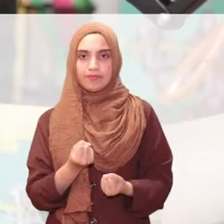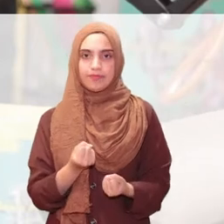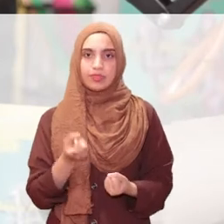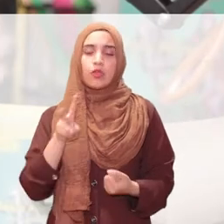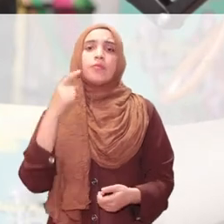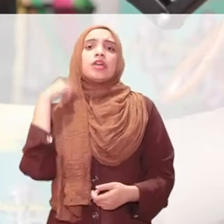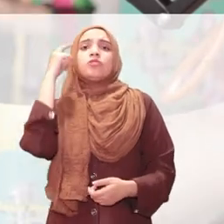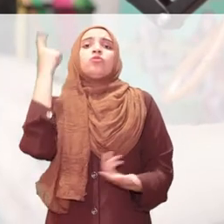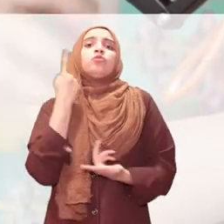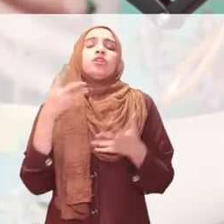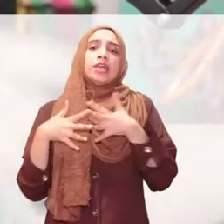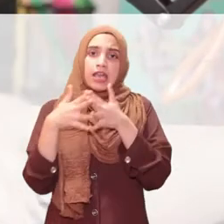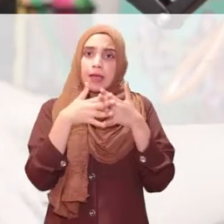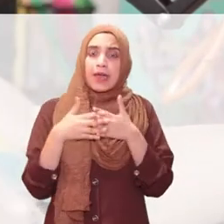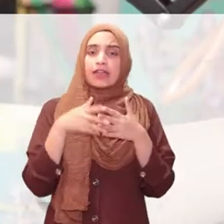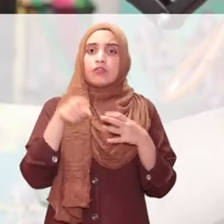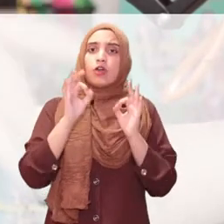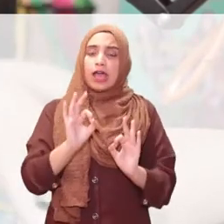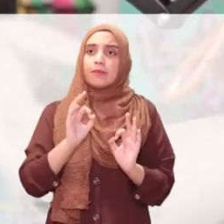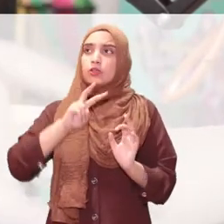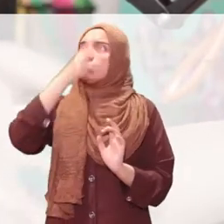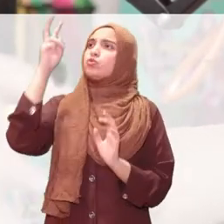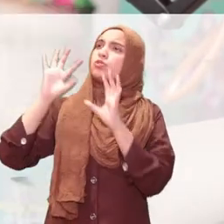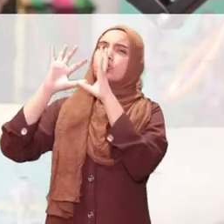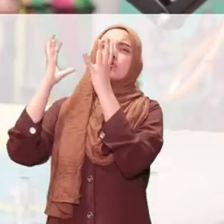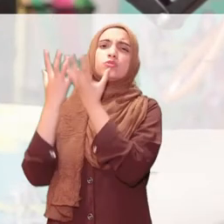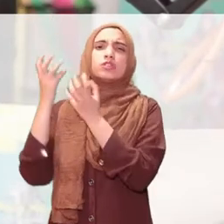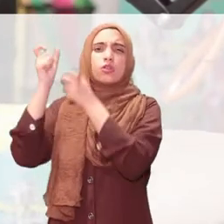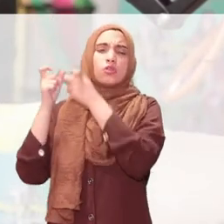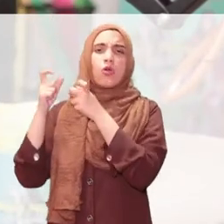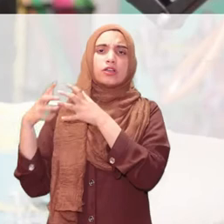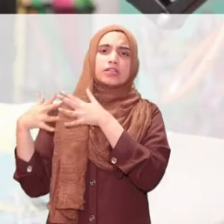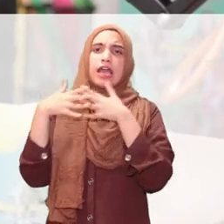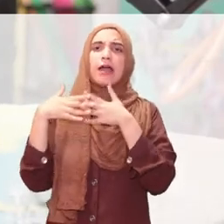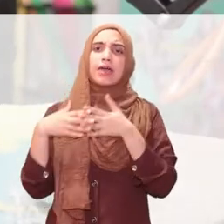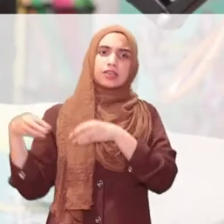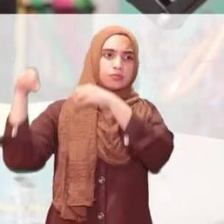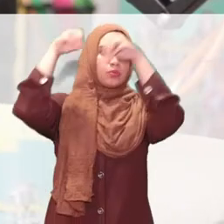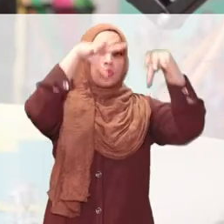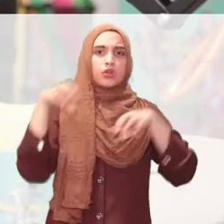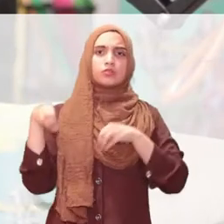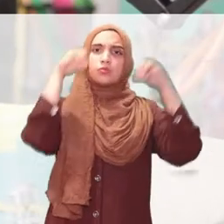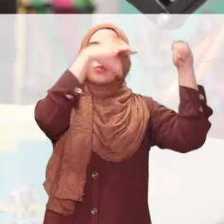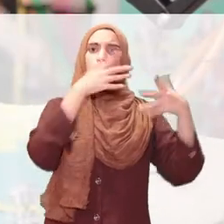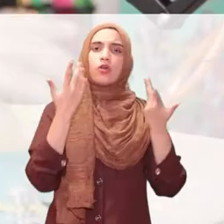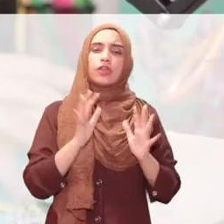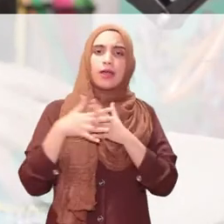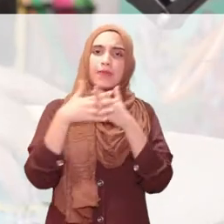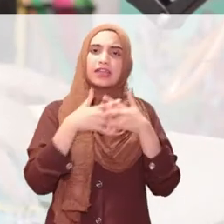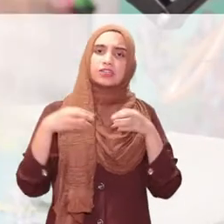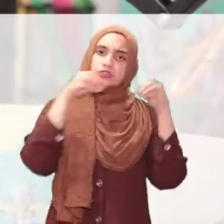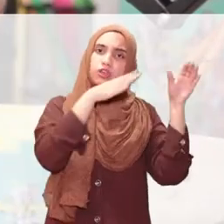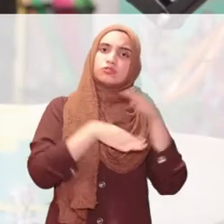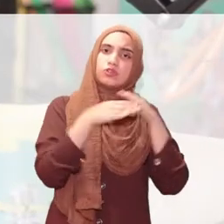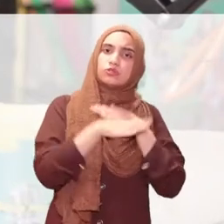झालर ट्रैवल टो क्रॉस थे यस बना है पाकिस्तान से तीन लोग मारे गए हैं कि होता है कि एक पाकिस्तानी अगर वहां जाएगा तो वहां पर थोड़े